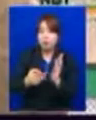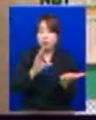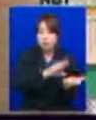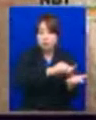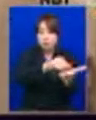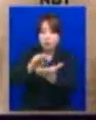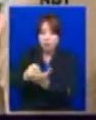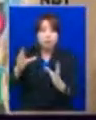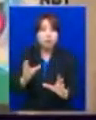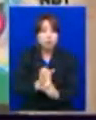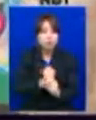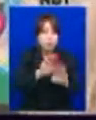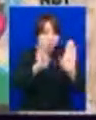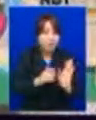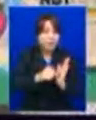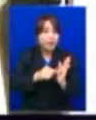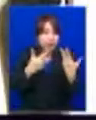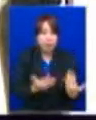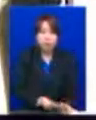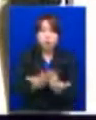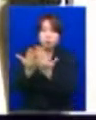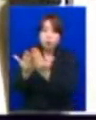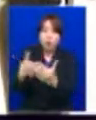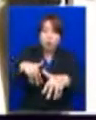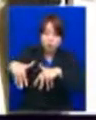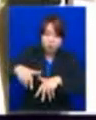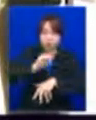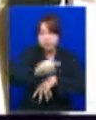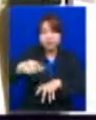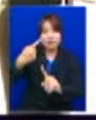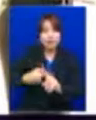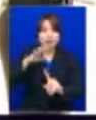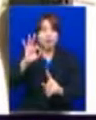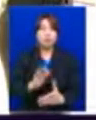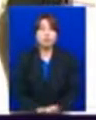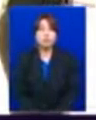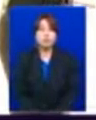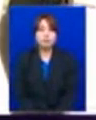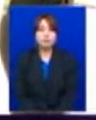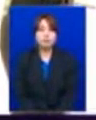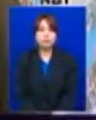มข้อมูลสรุปส่งแบบร่างที่แก้ไขแล้วให้แต่ละชุมชนภายในเดือนกันยายนนี้ค่ะ